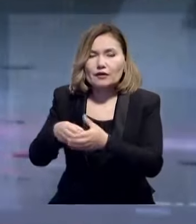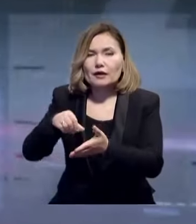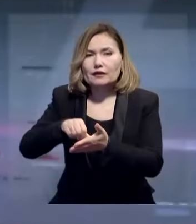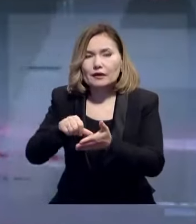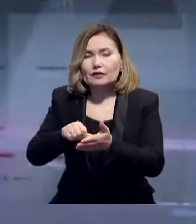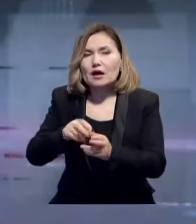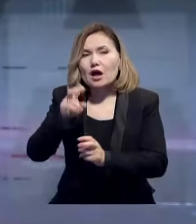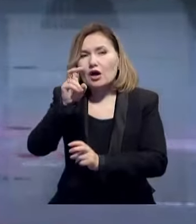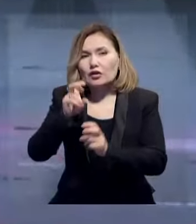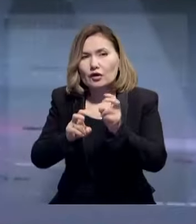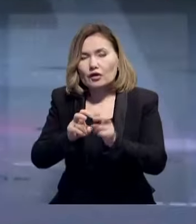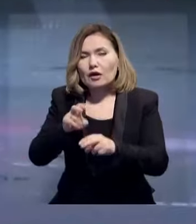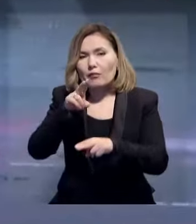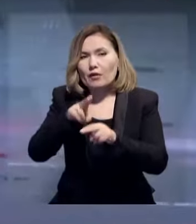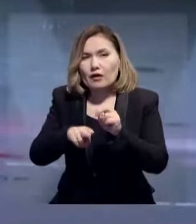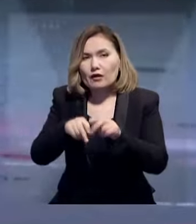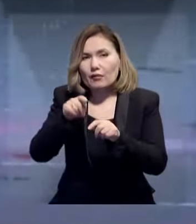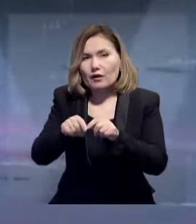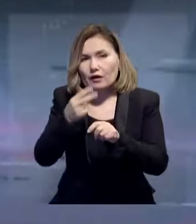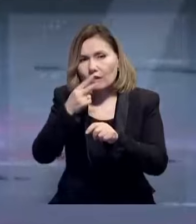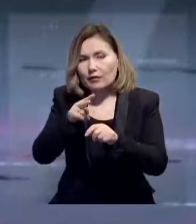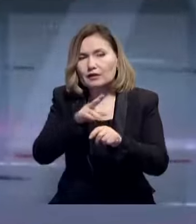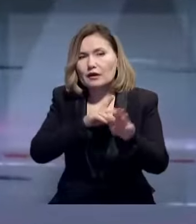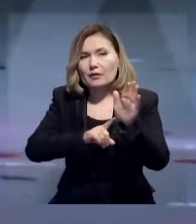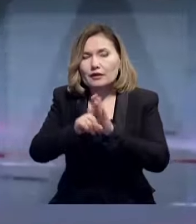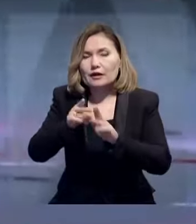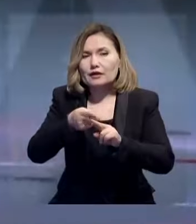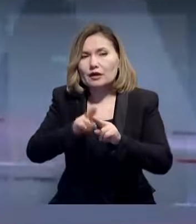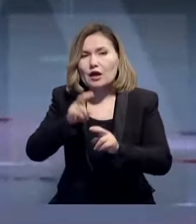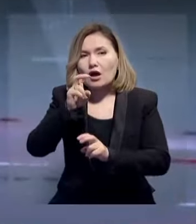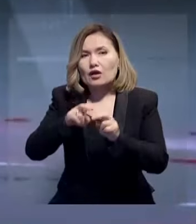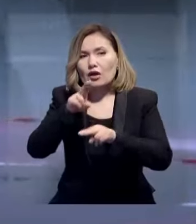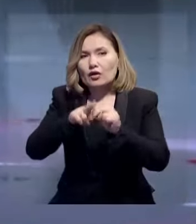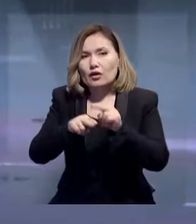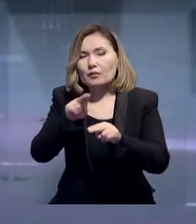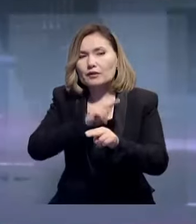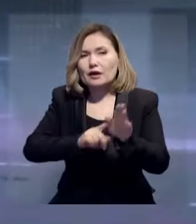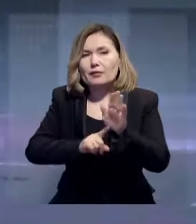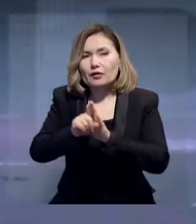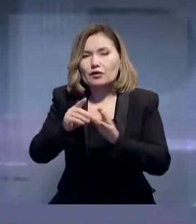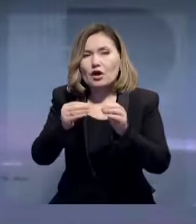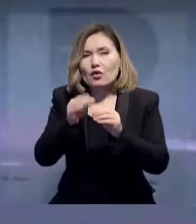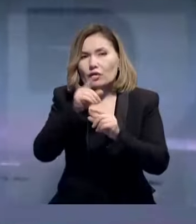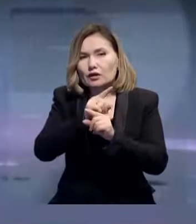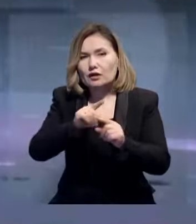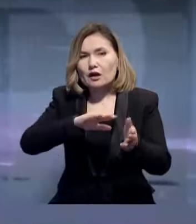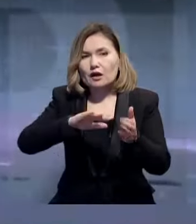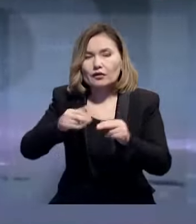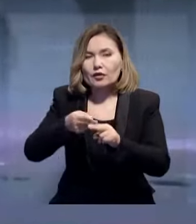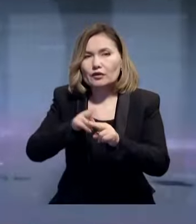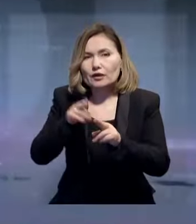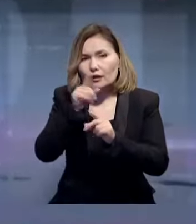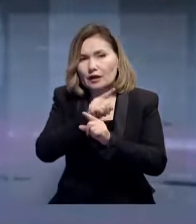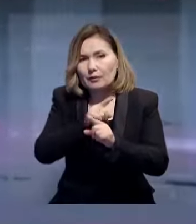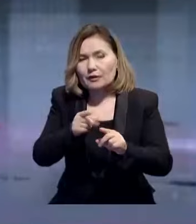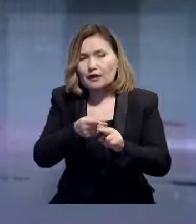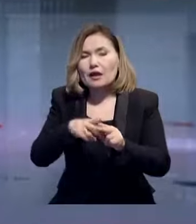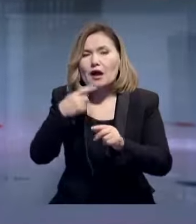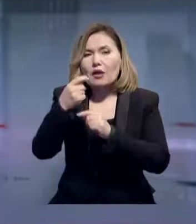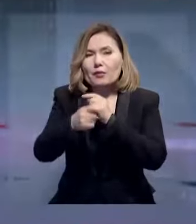нысан құрылысына партиялық бақылау жүргізді. Айта кету керек, бұл нысанның құрылыс жұмыстарының басталғанына 10 жылдан асты. Осы уақыт